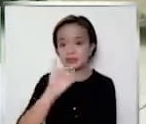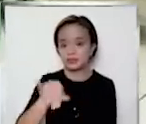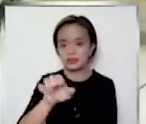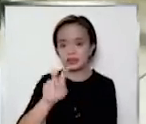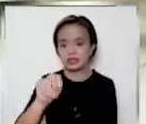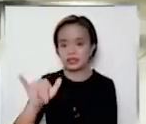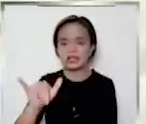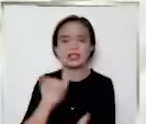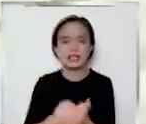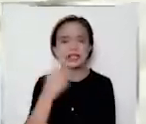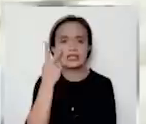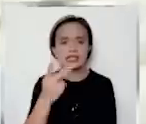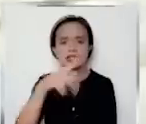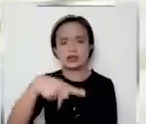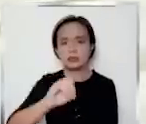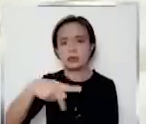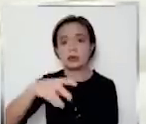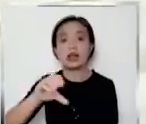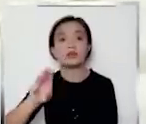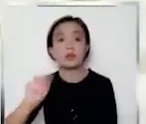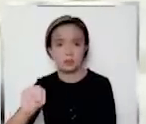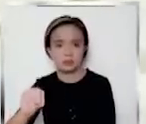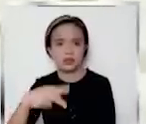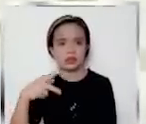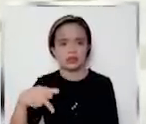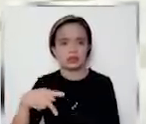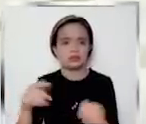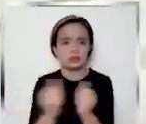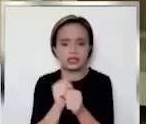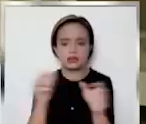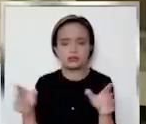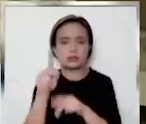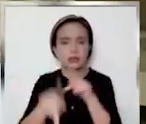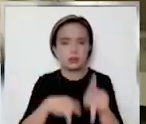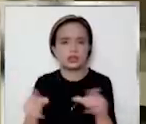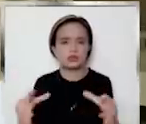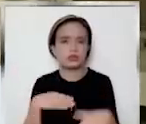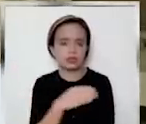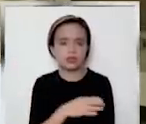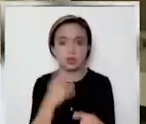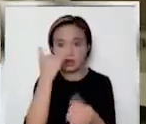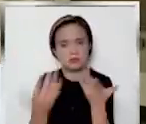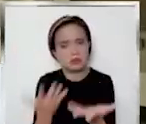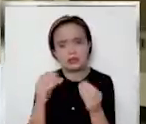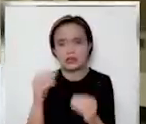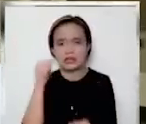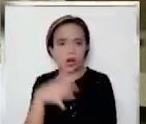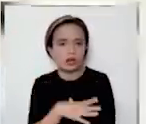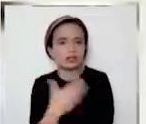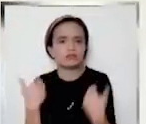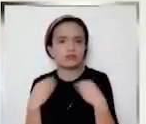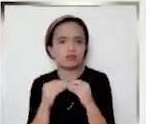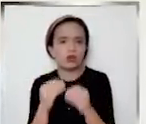dahilan ng Population Commission. Maari rin daw na mas empowered na ang mga kababaihan. At dahil meron na silang access sa family